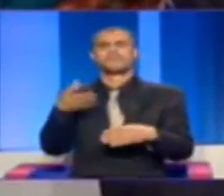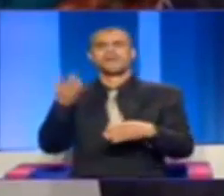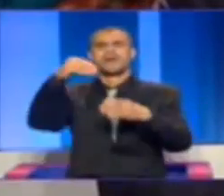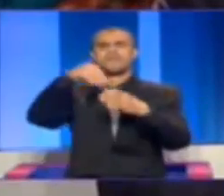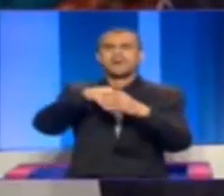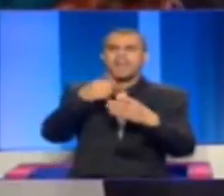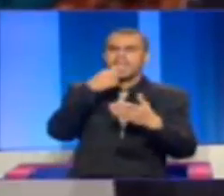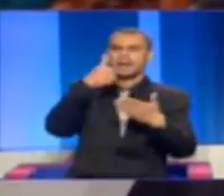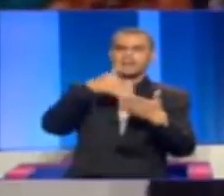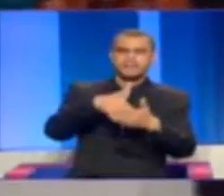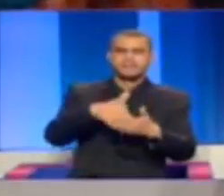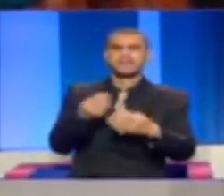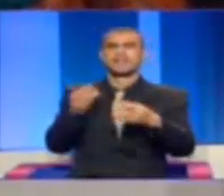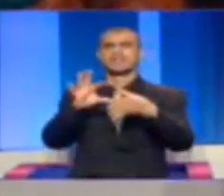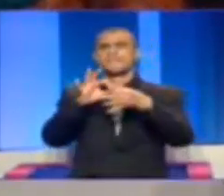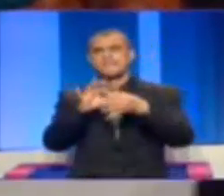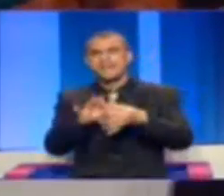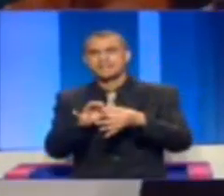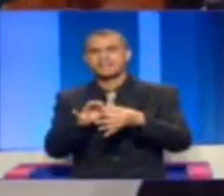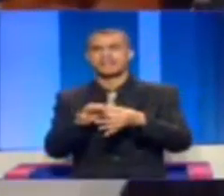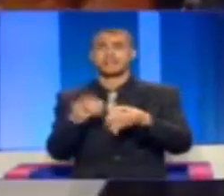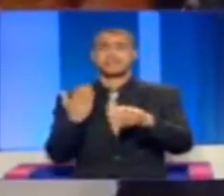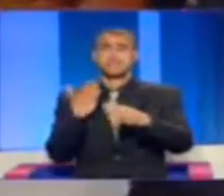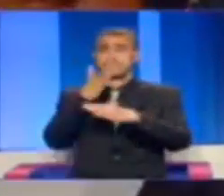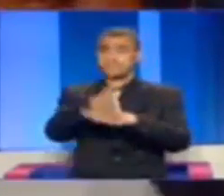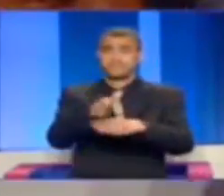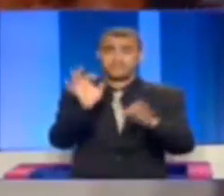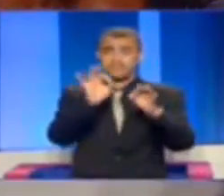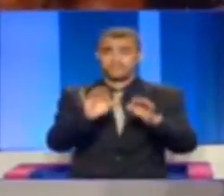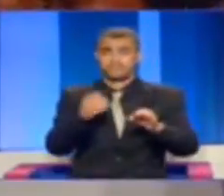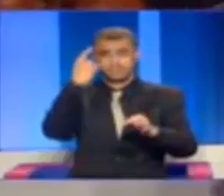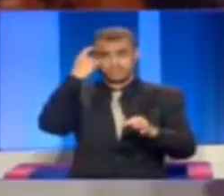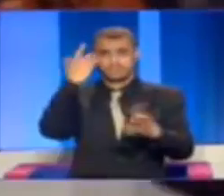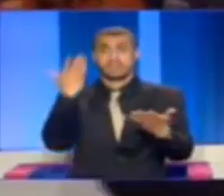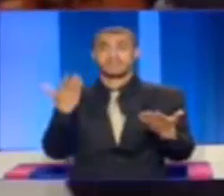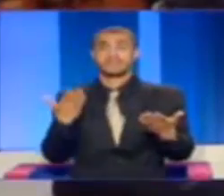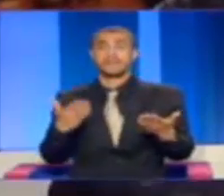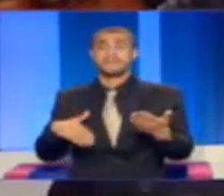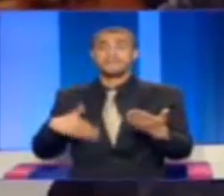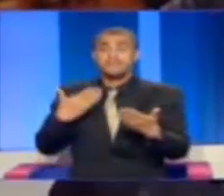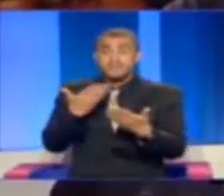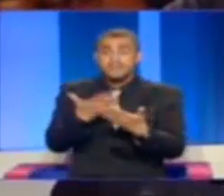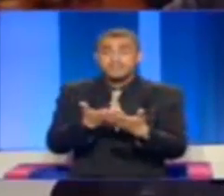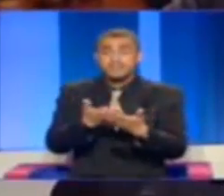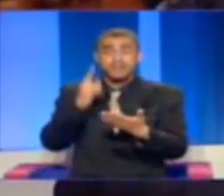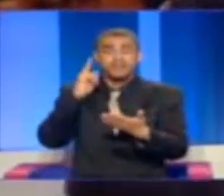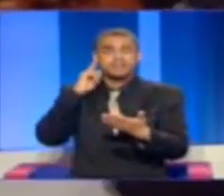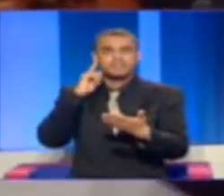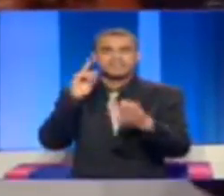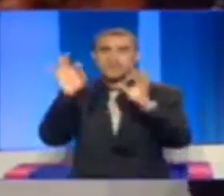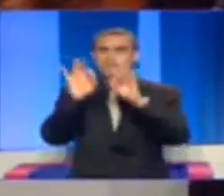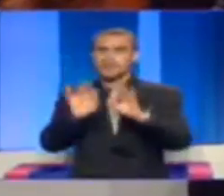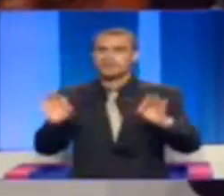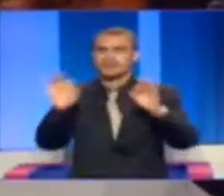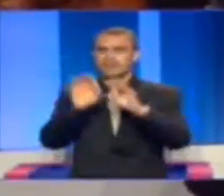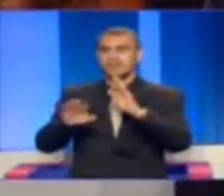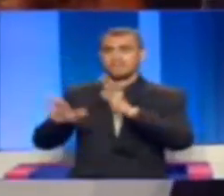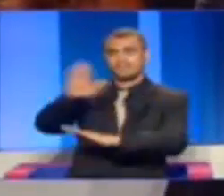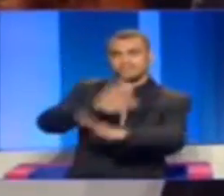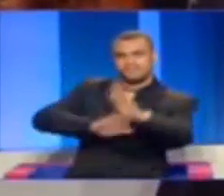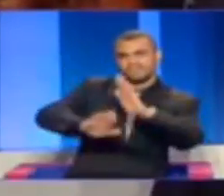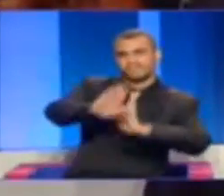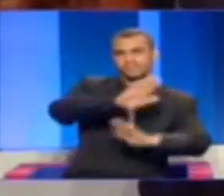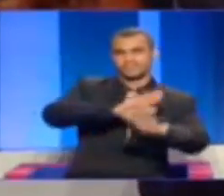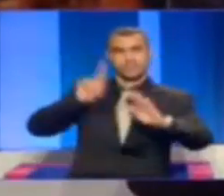غيدخل البريد غيدخل البنكه فقط، مؤسسات اخرى اجتماعيه باقي في هذوك الدروج فيهم 5 كيلومتر، وما مهتميناش لهاد